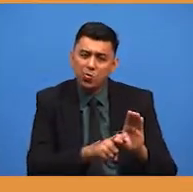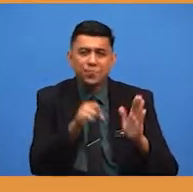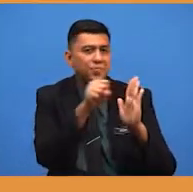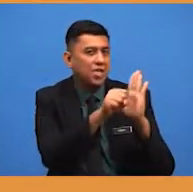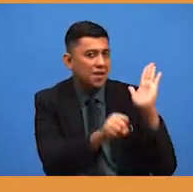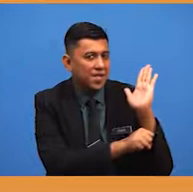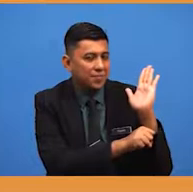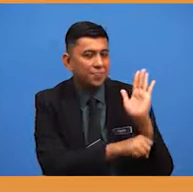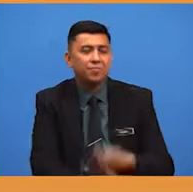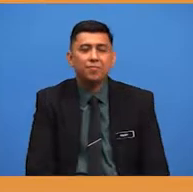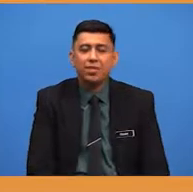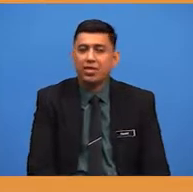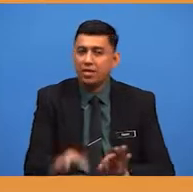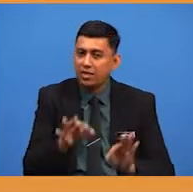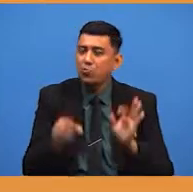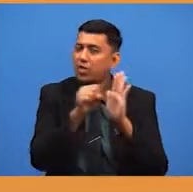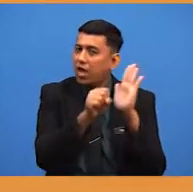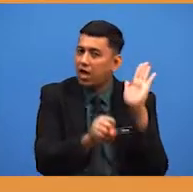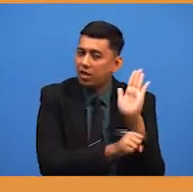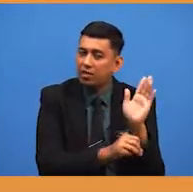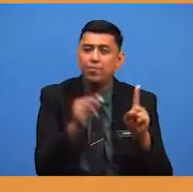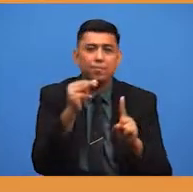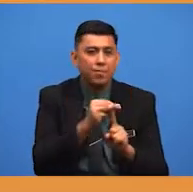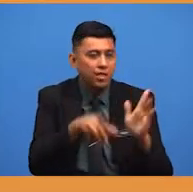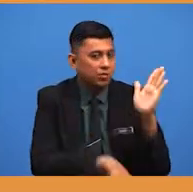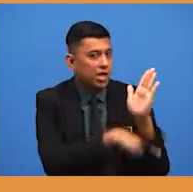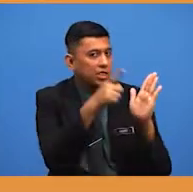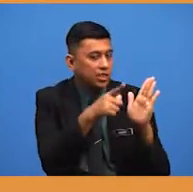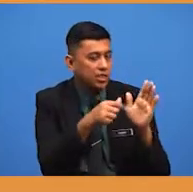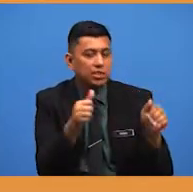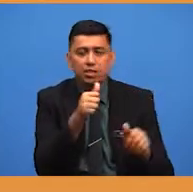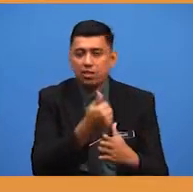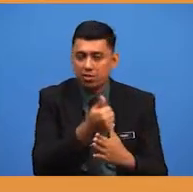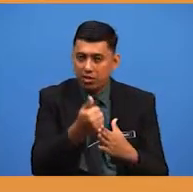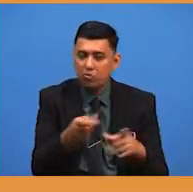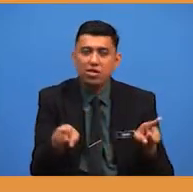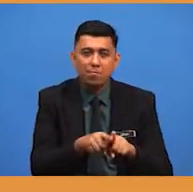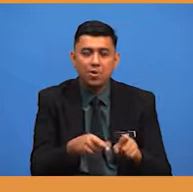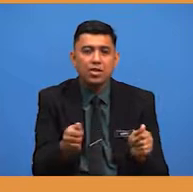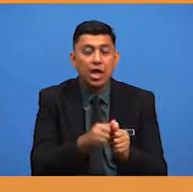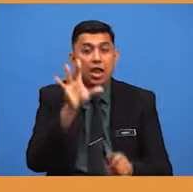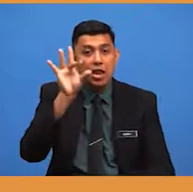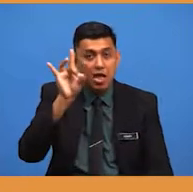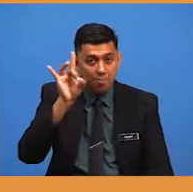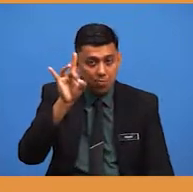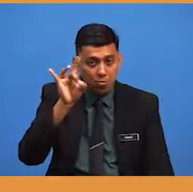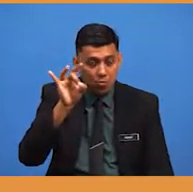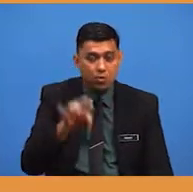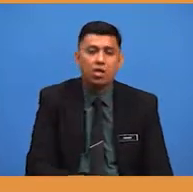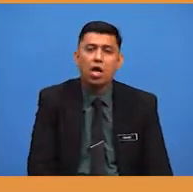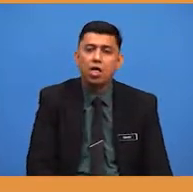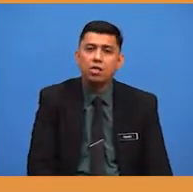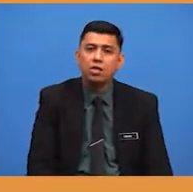syarat. Jika syarat iaitu markah lebih atau sama dengan 80, mesej